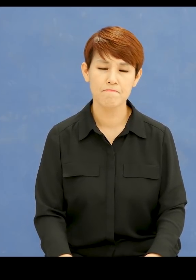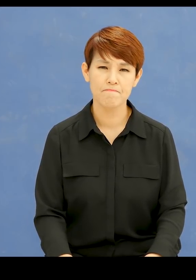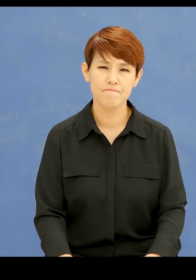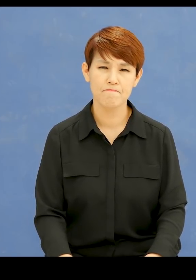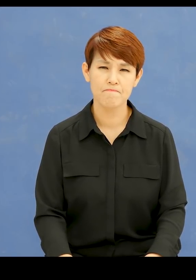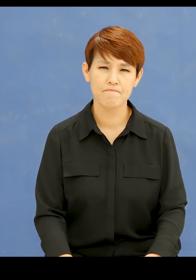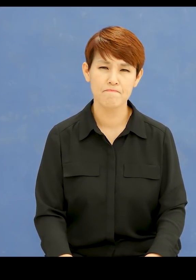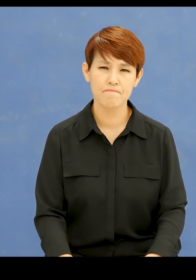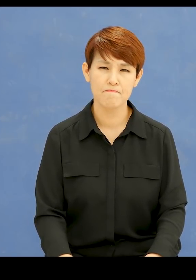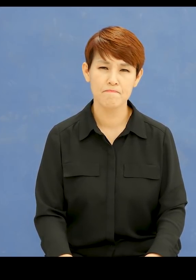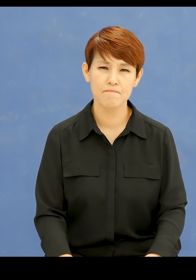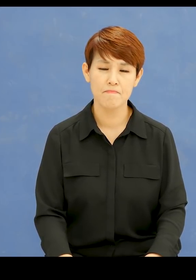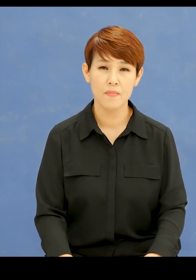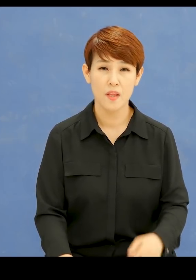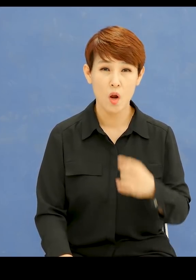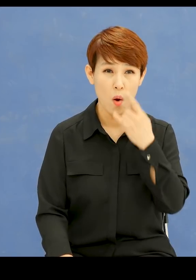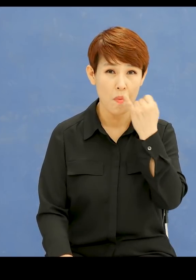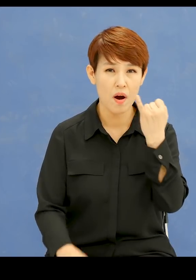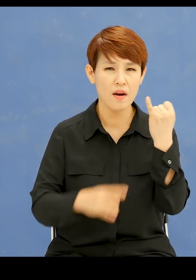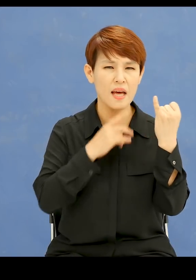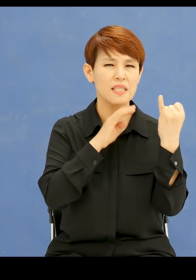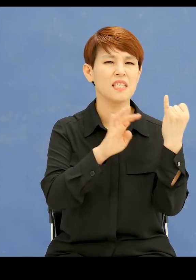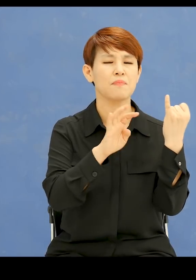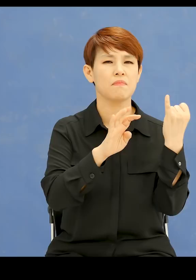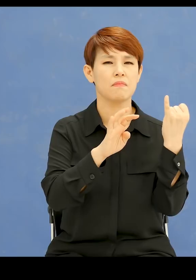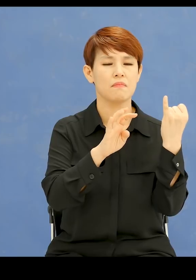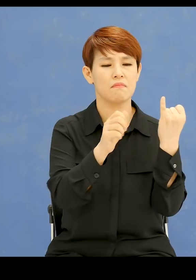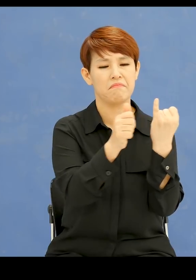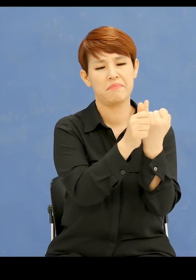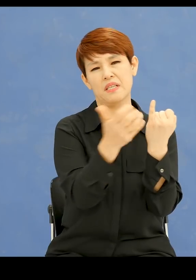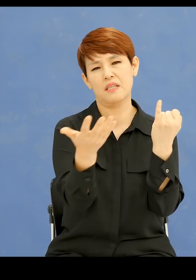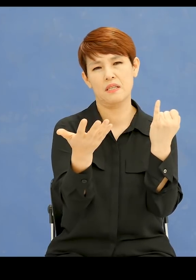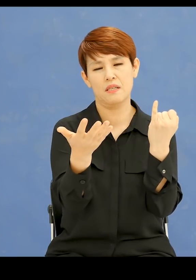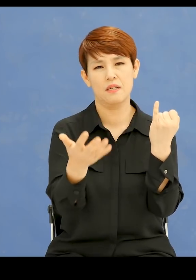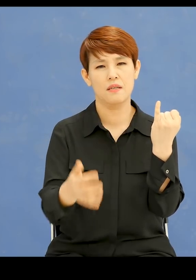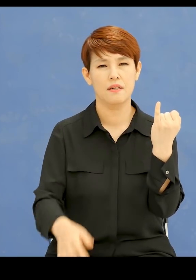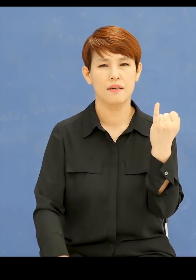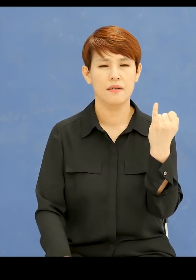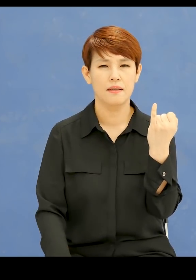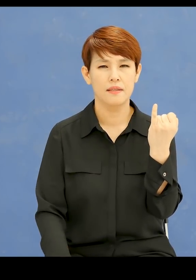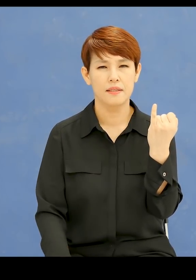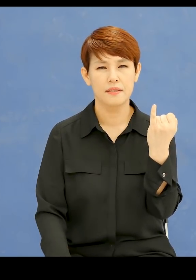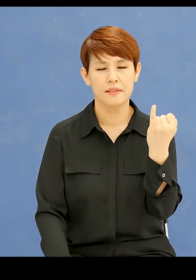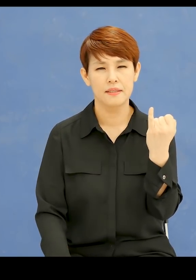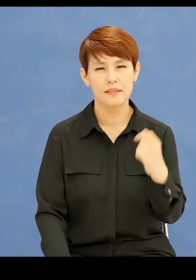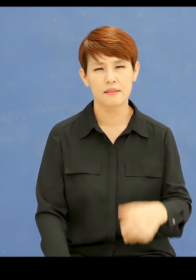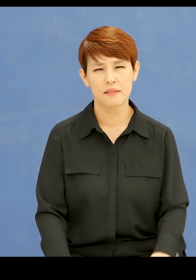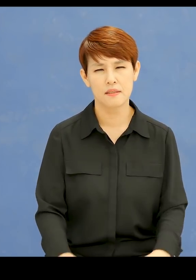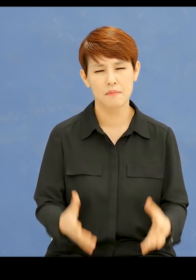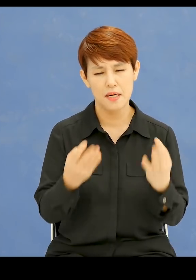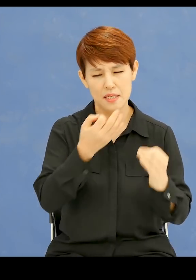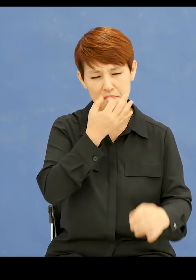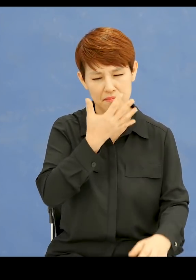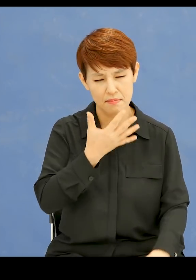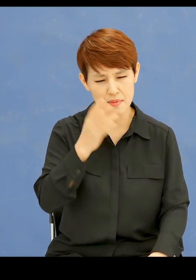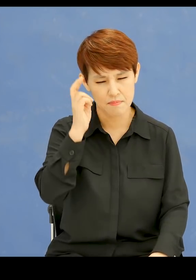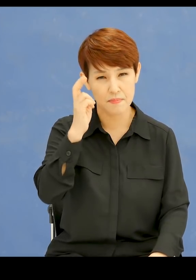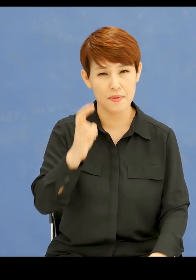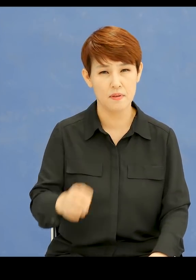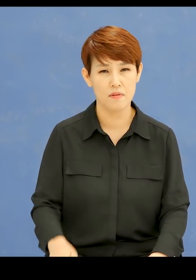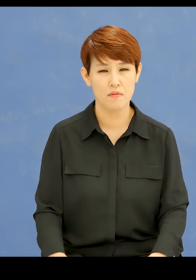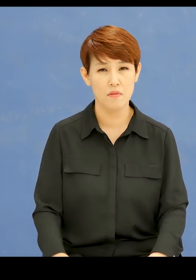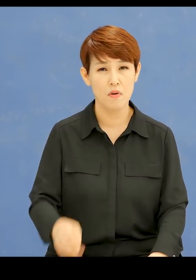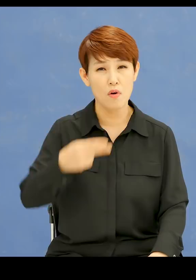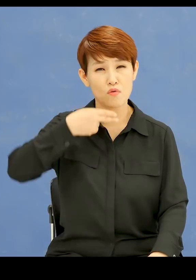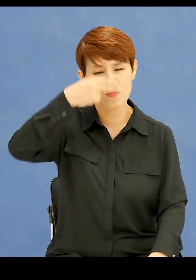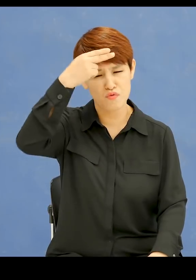돌아가셨구나. 어머니는 40대 이제 과부가 되신 거예요. 얼마나 힘드셨을까. 얼마나 고통스러우셨을까. 안 그래도 이렇게